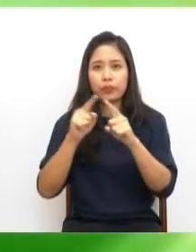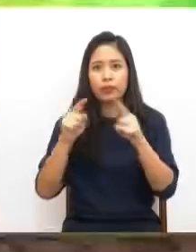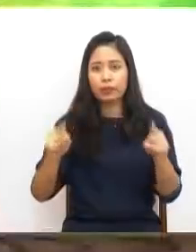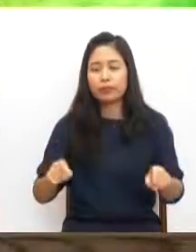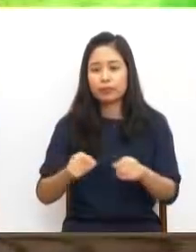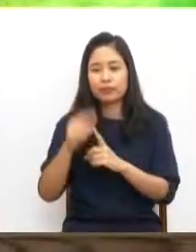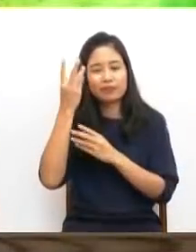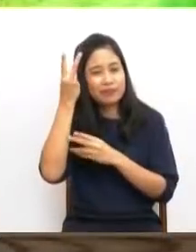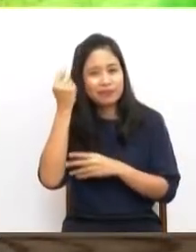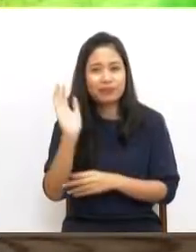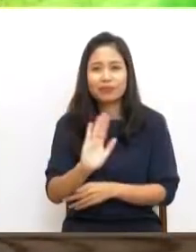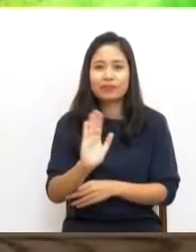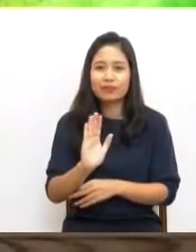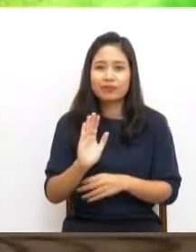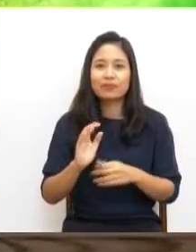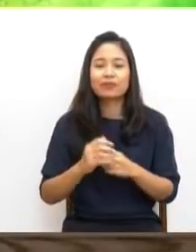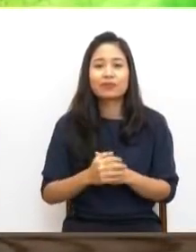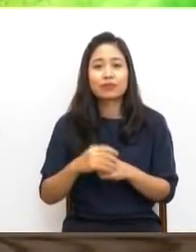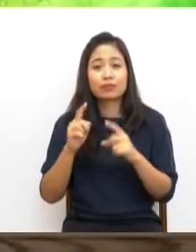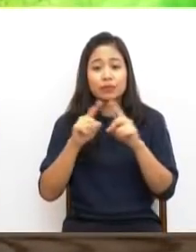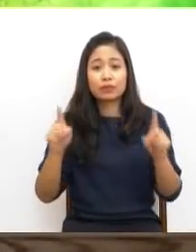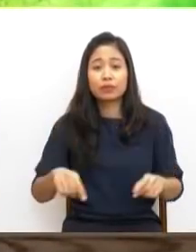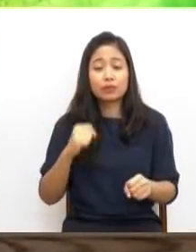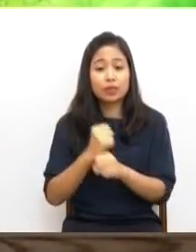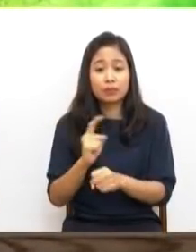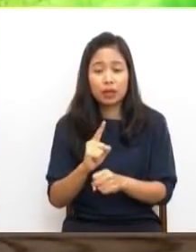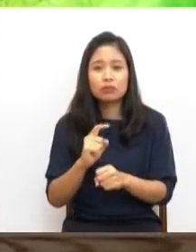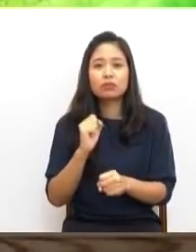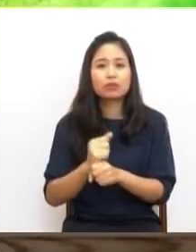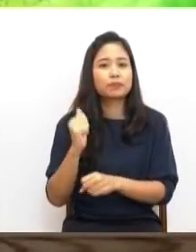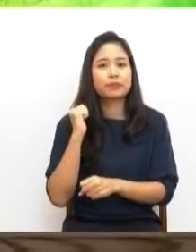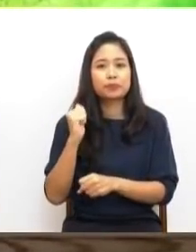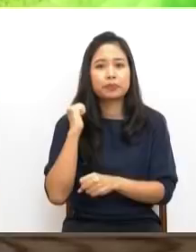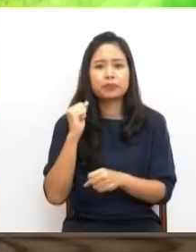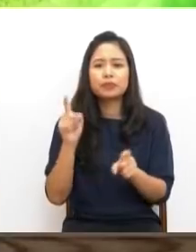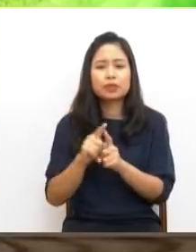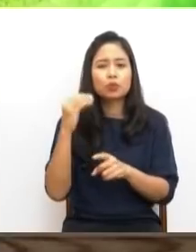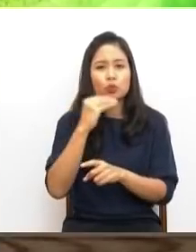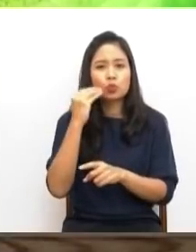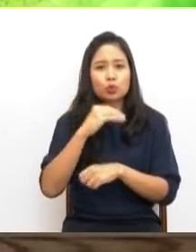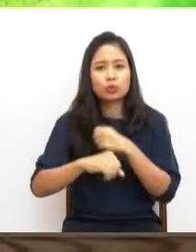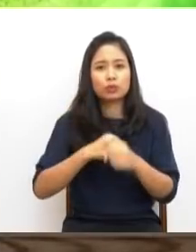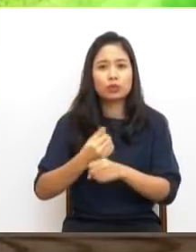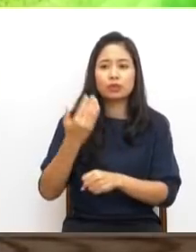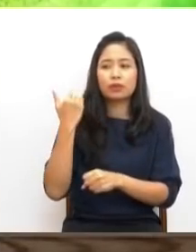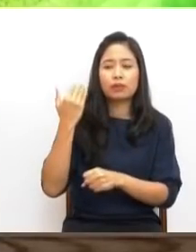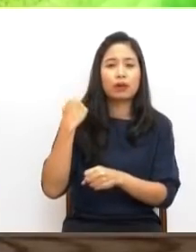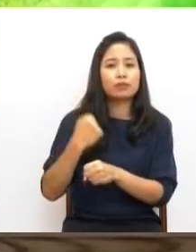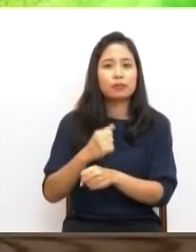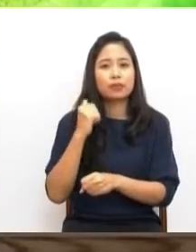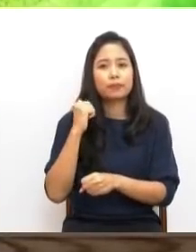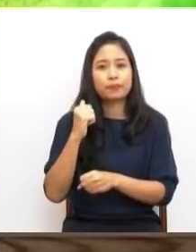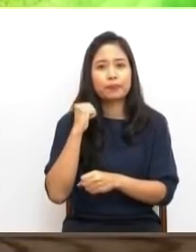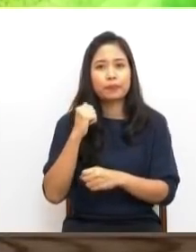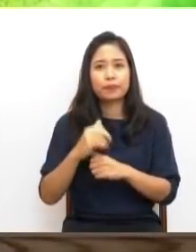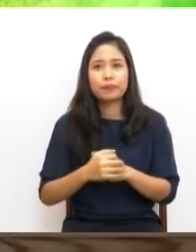ครับส่วนสัญญานั้นทำอย่างไรก็ทำแบบสัญญาเดิมที่เคยทำเมื่อปีที่ผ่านมานะครับทำอย่างไรก็ทำอย่างนั้น